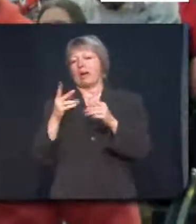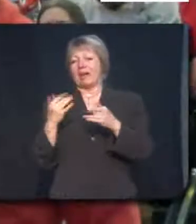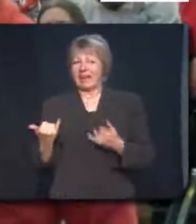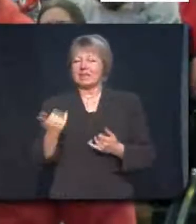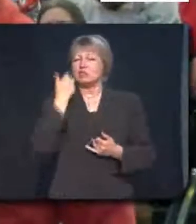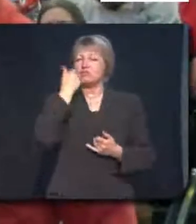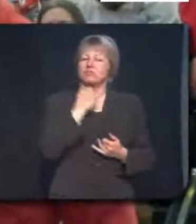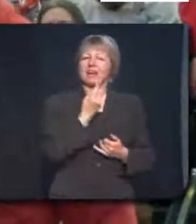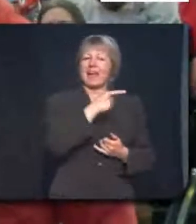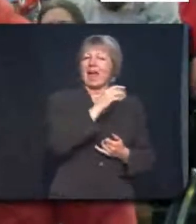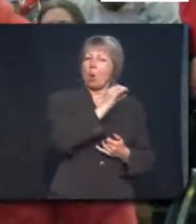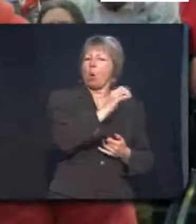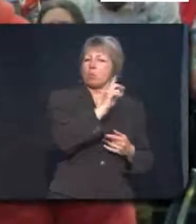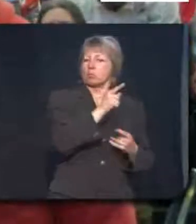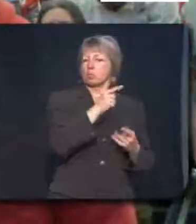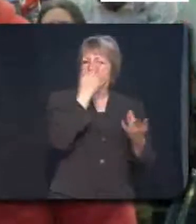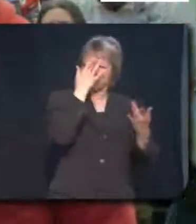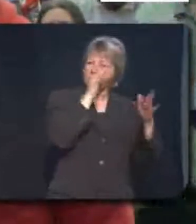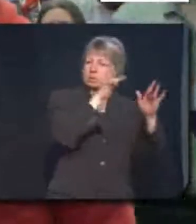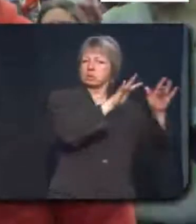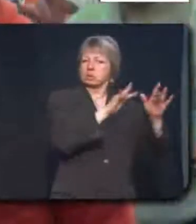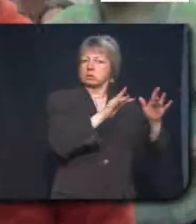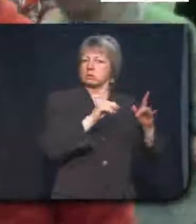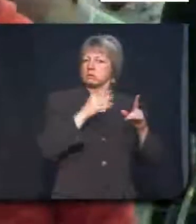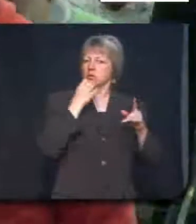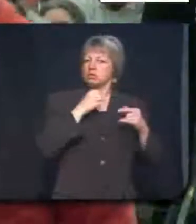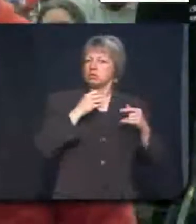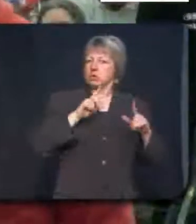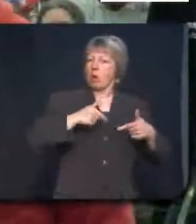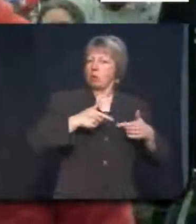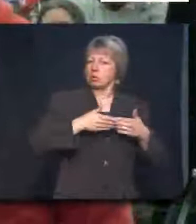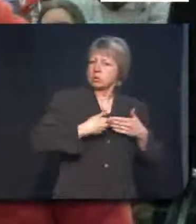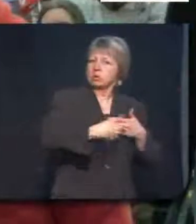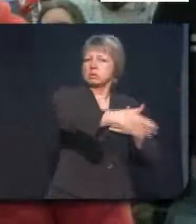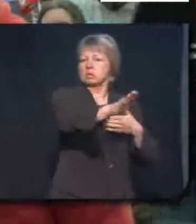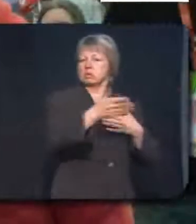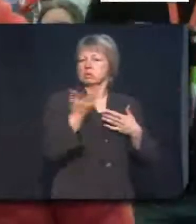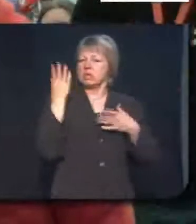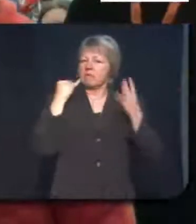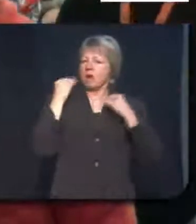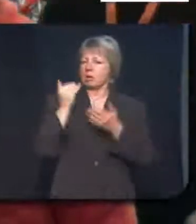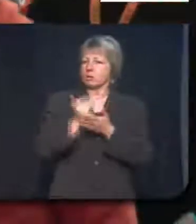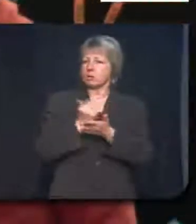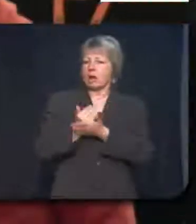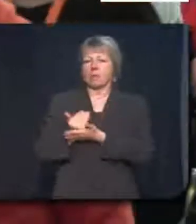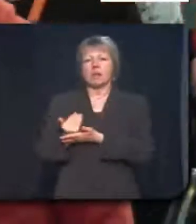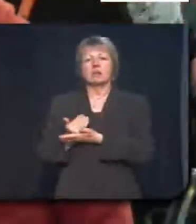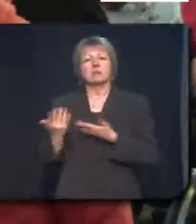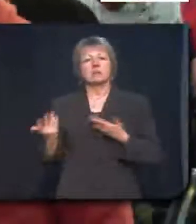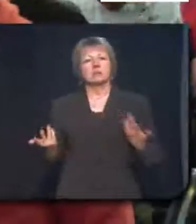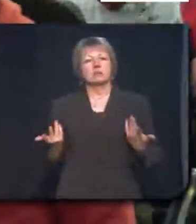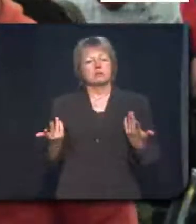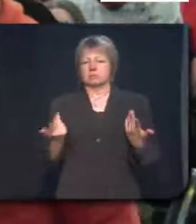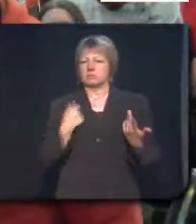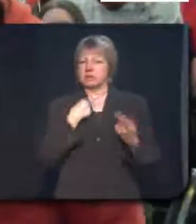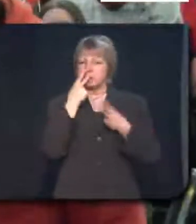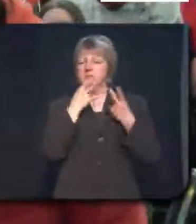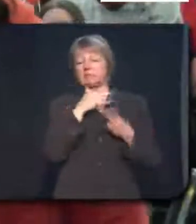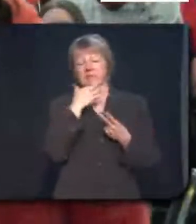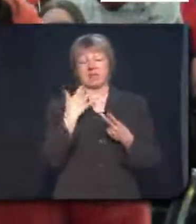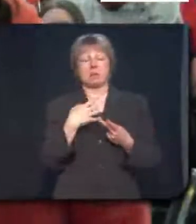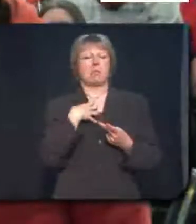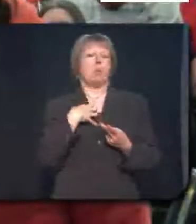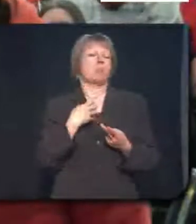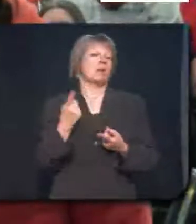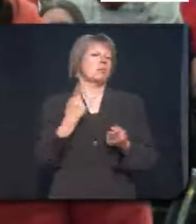abzunehmen dass wir damit jetzt auch wirklich gleich loslegen können und entsprechende Erfahrungen sammeln ähm ich sehe da sehr viele Probleme auf uns